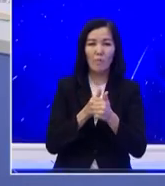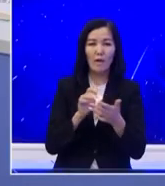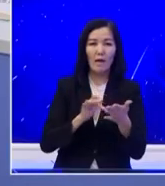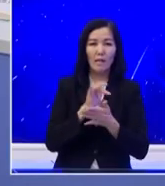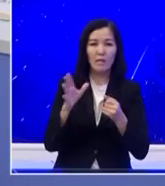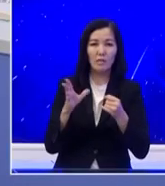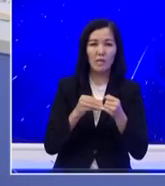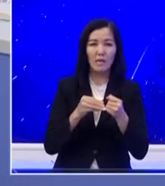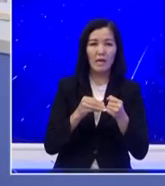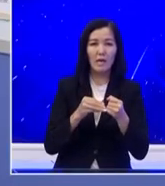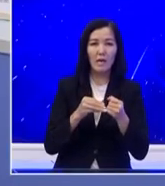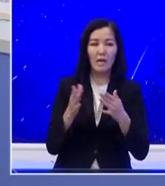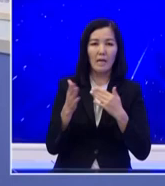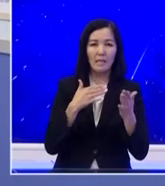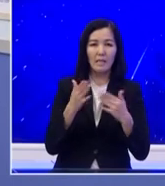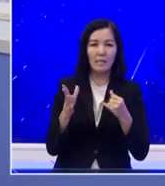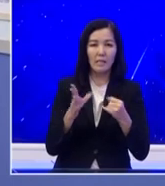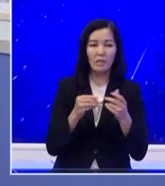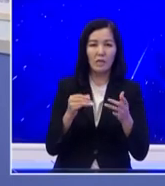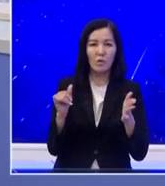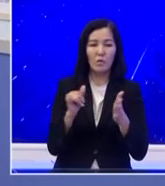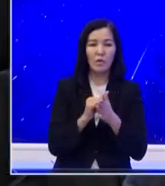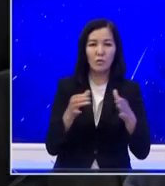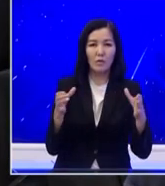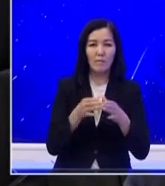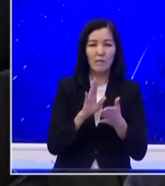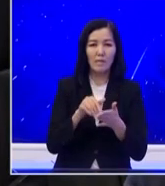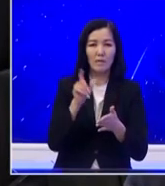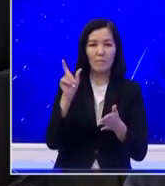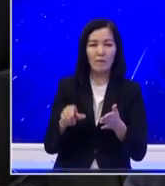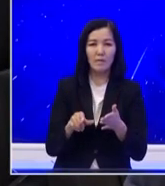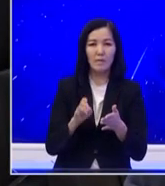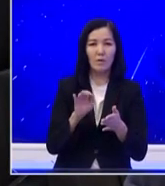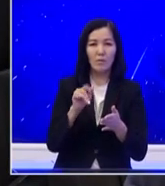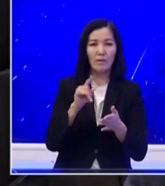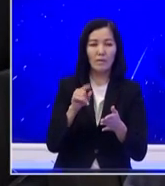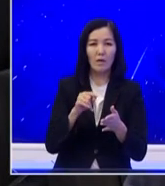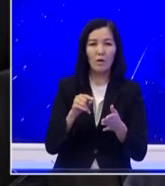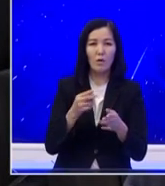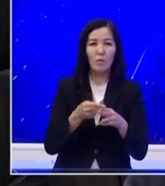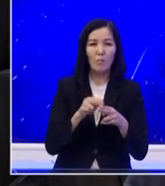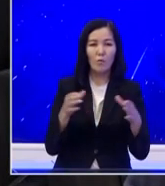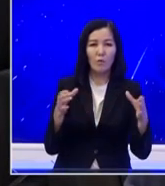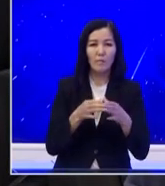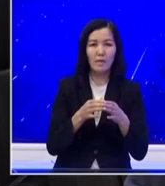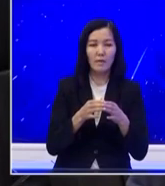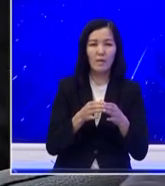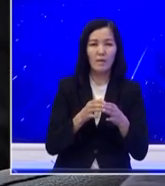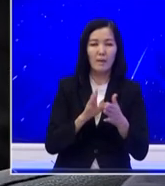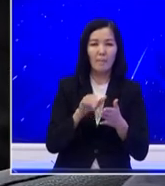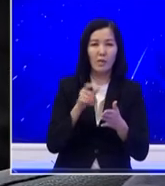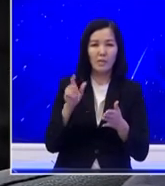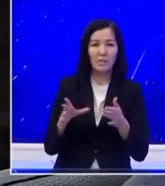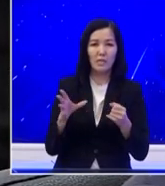орынбасары, қалалық жер қатынастары және жерге орналастыру комитетінің басшысы, Әуезов ауданындағы осы бөлімнің басшысы,